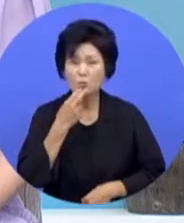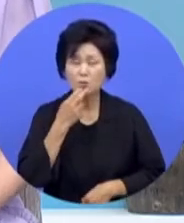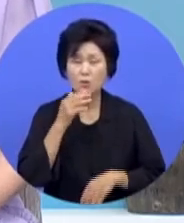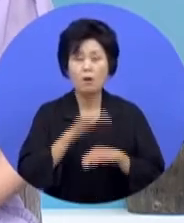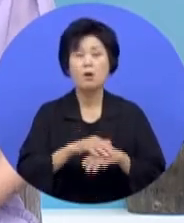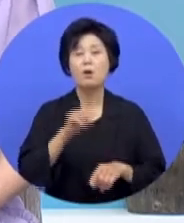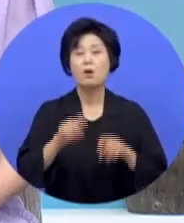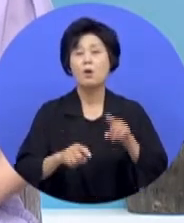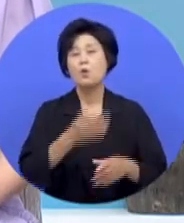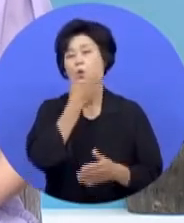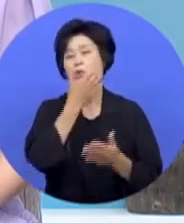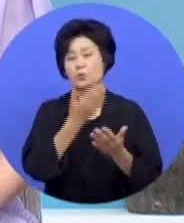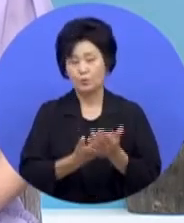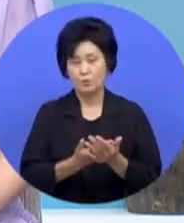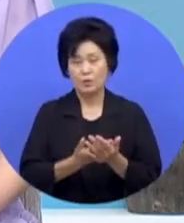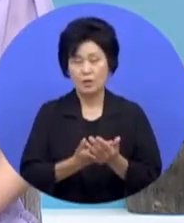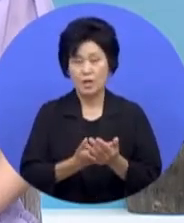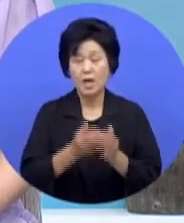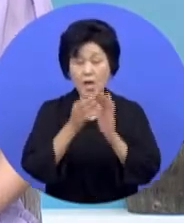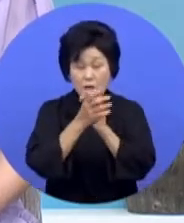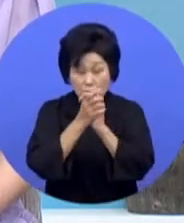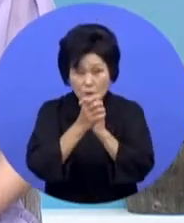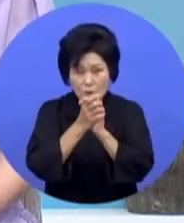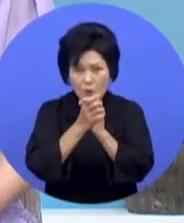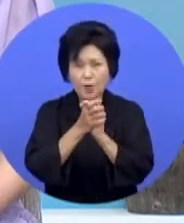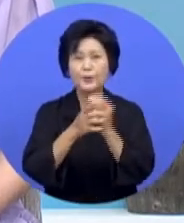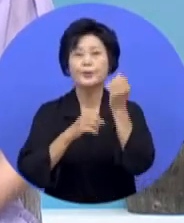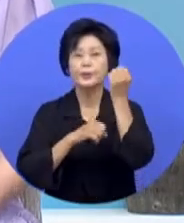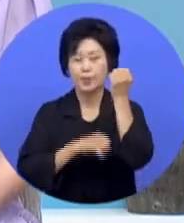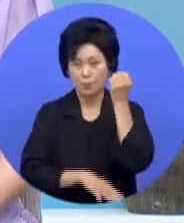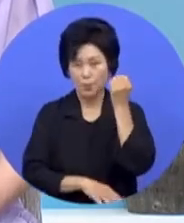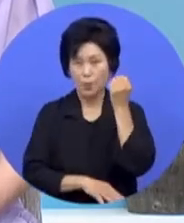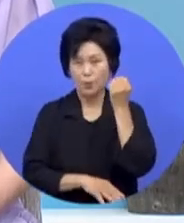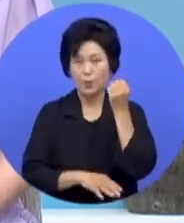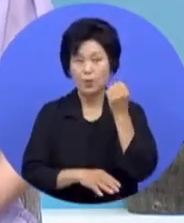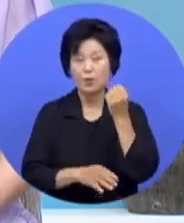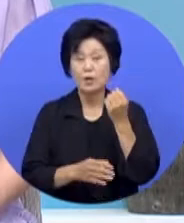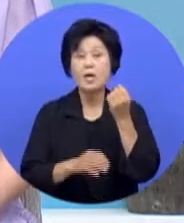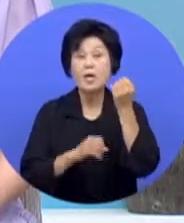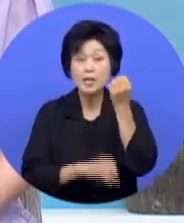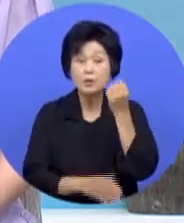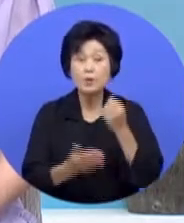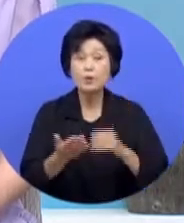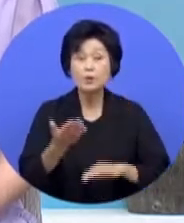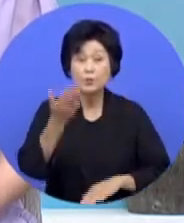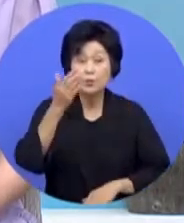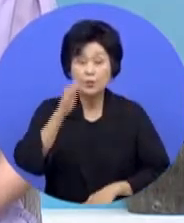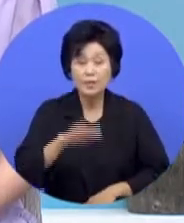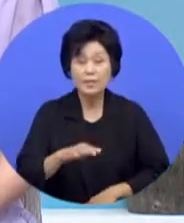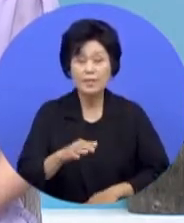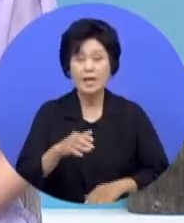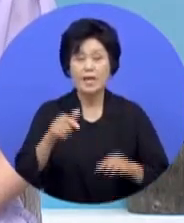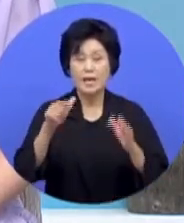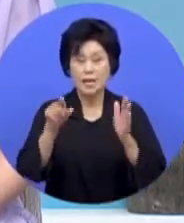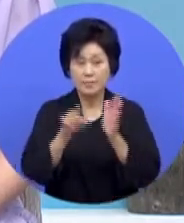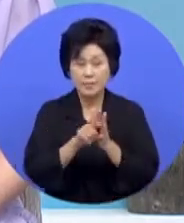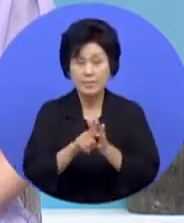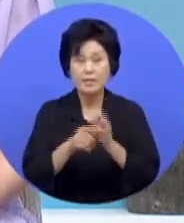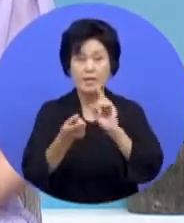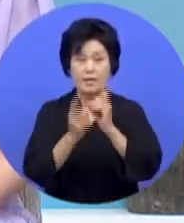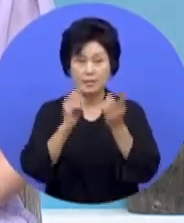옮기셔야지. 기도는 뭐 저거 이제 기본이야 되는데. 기본. 네. 그리고 나서 이 행동으로. 기독교 대안학교